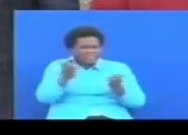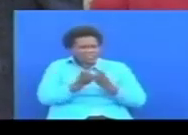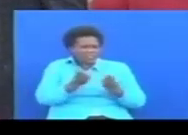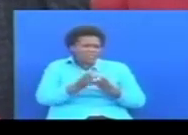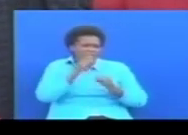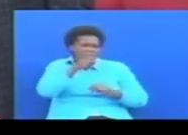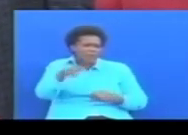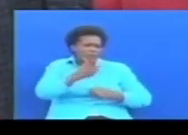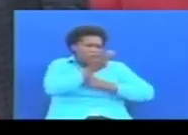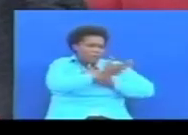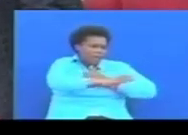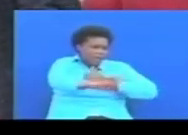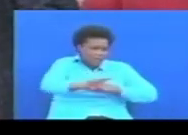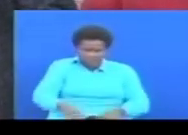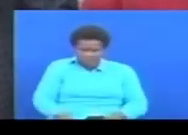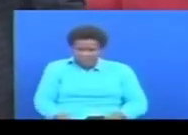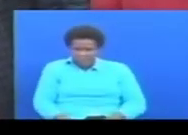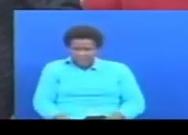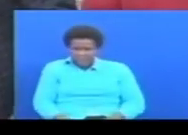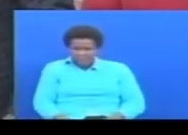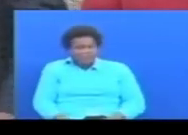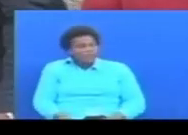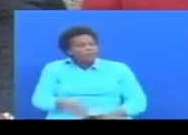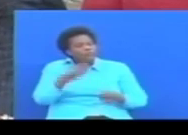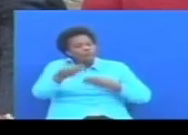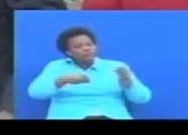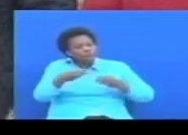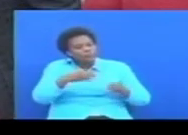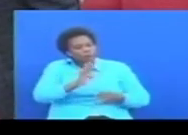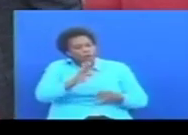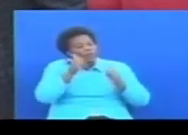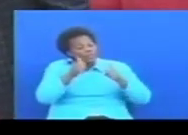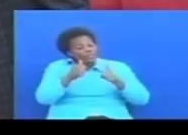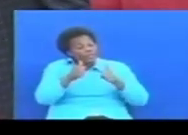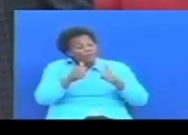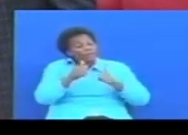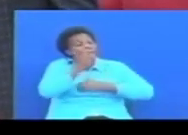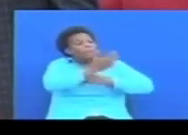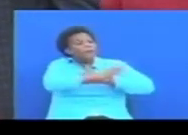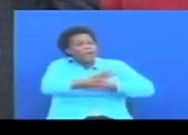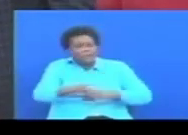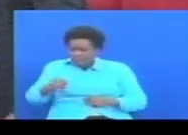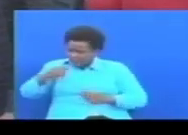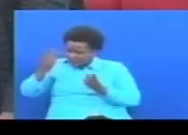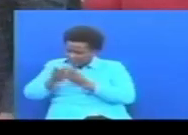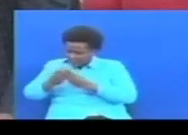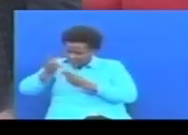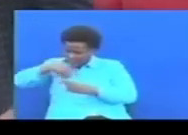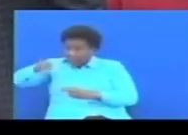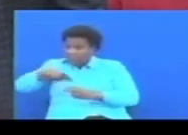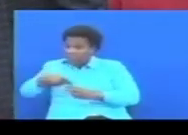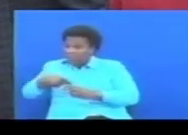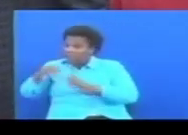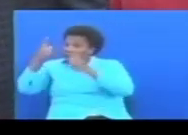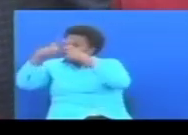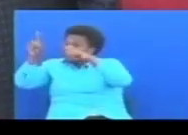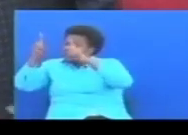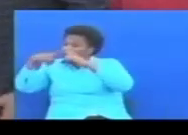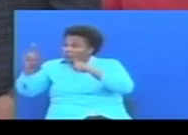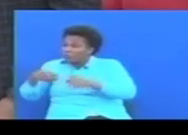mwingi unategemea mali ya bahari na mali ya maziwa. Vile vile sisi tulio kwenye misitu, uchumi wetu mkubwa